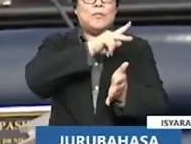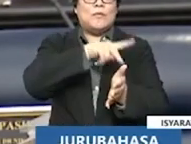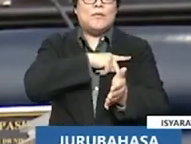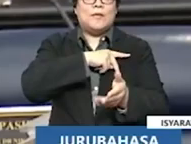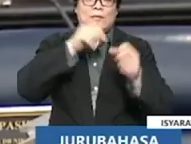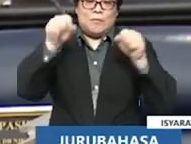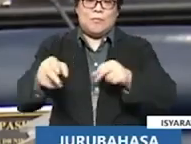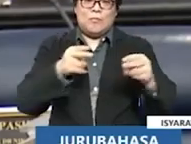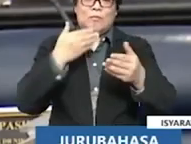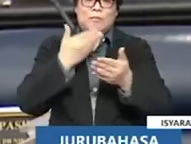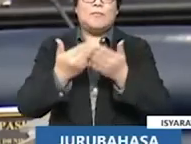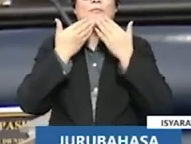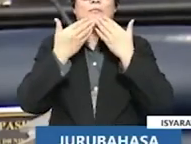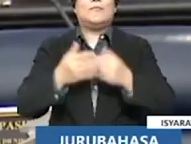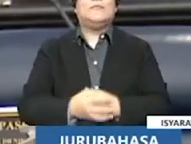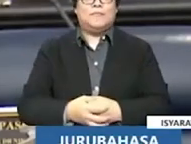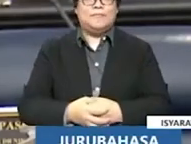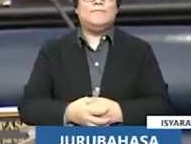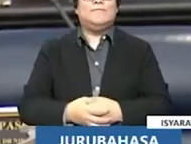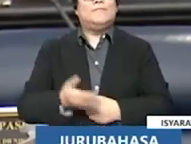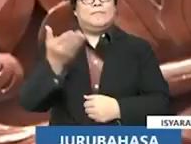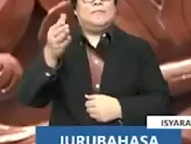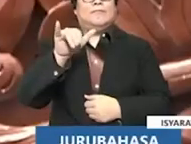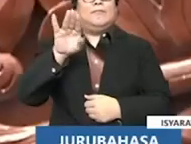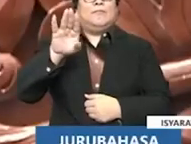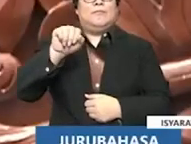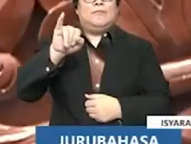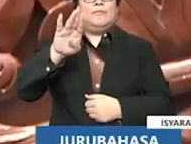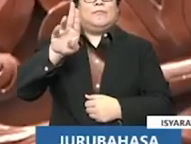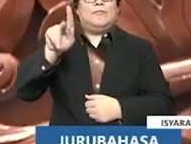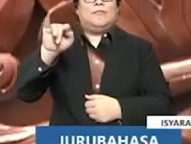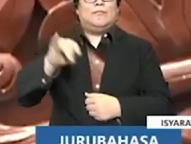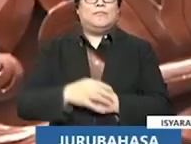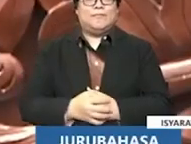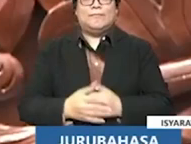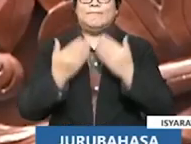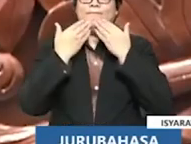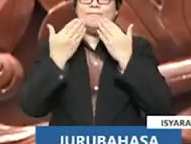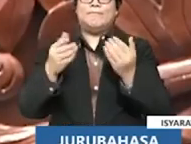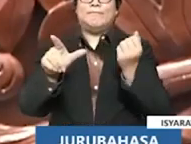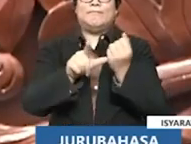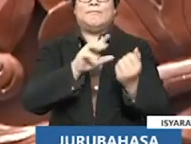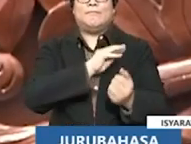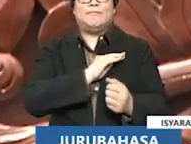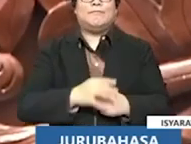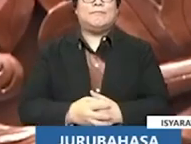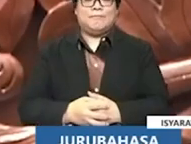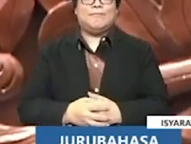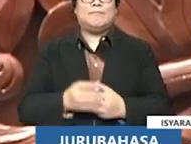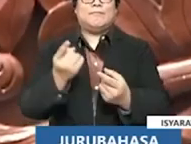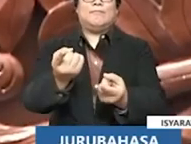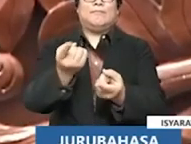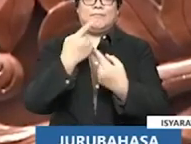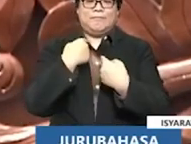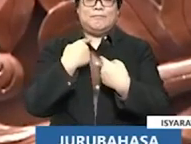terus. Terima kasih. Mas Puti. Terima kasih Timbalan Menteri atas jawapan yang